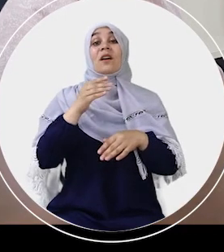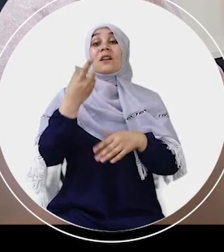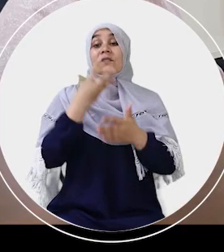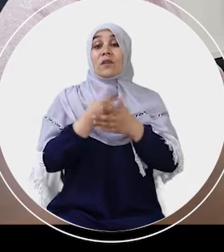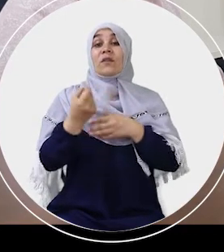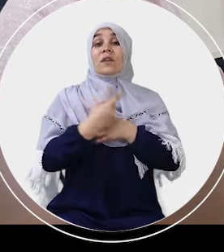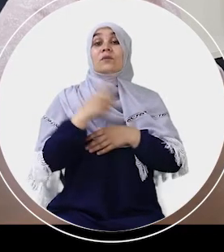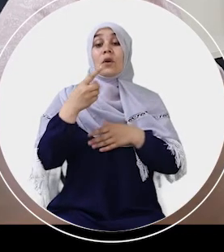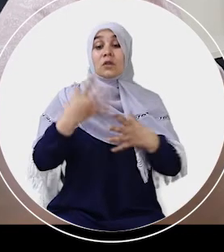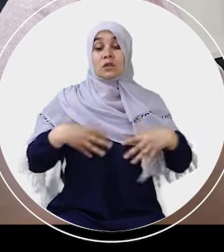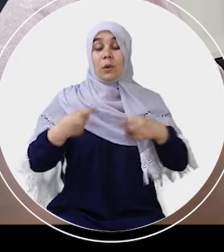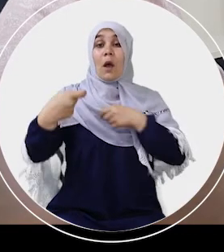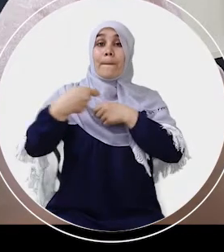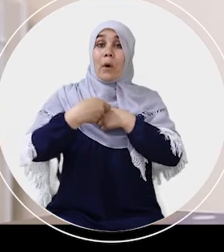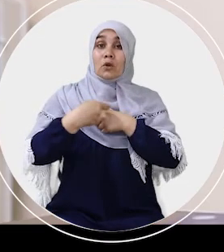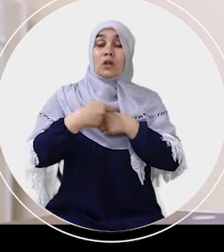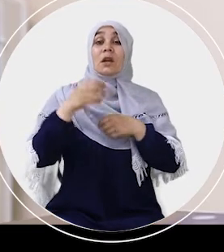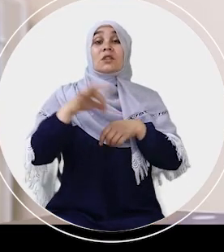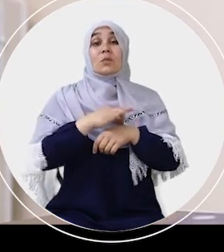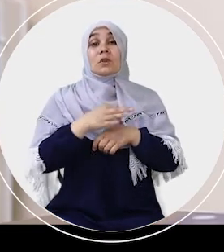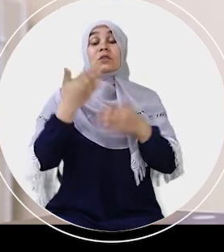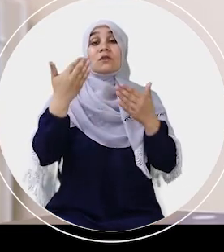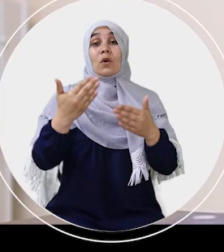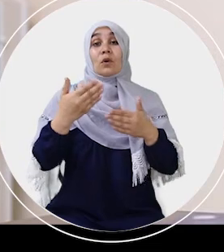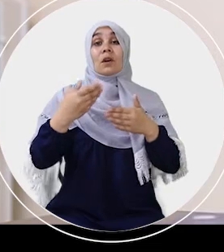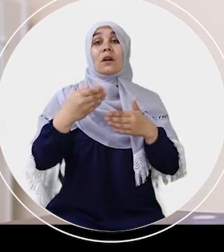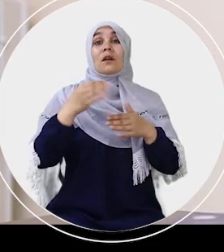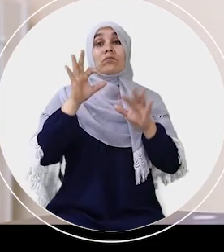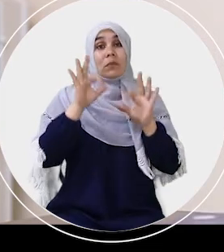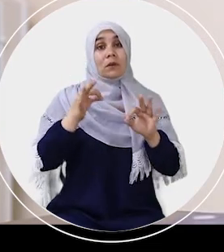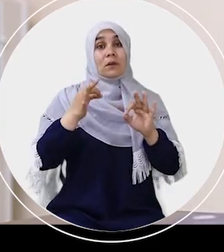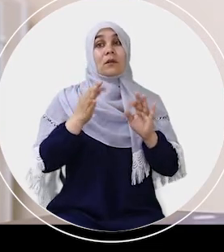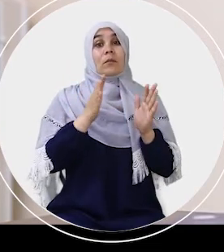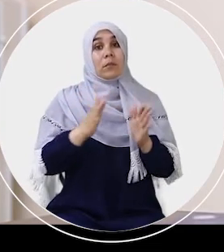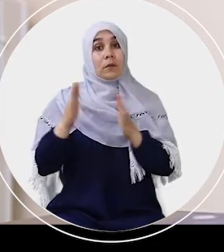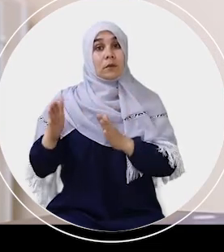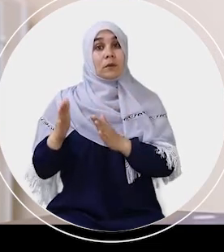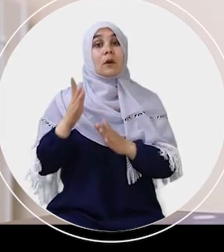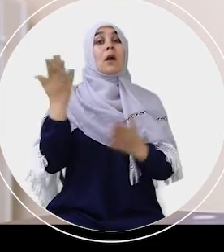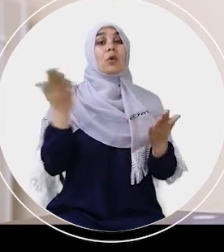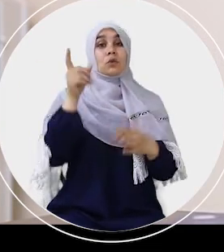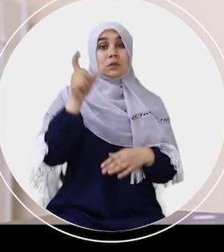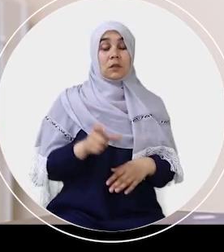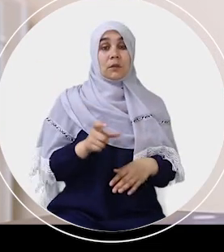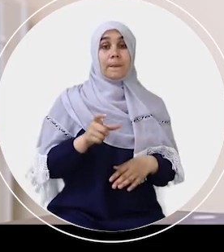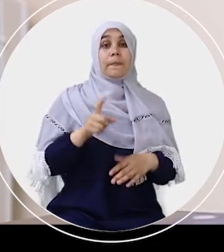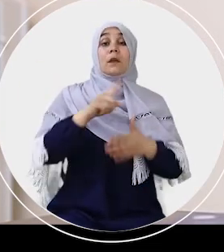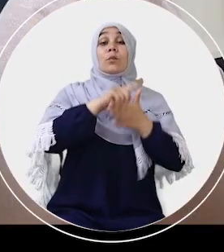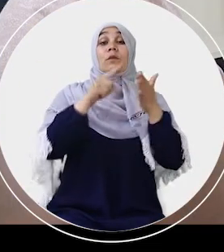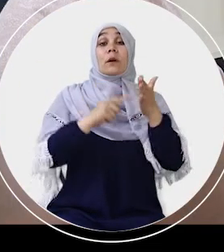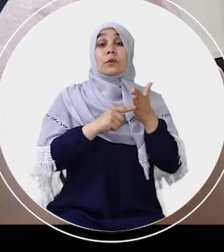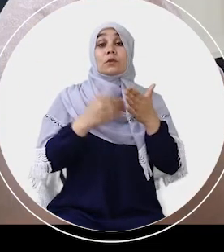oilani boqish hisoblanadi. Aytingchi, turmush o'rtog'ingiz ro'zg'orni ta'minlash borasida qanday inson? Mana bu